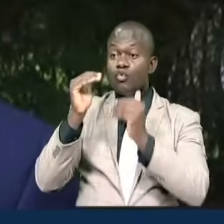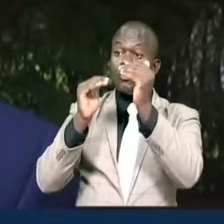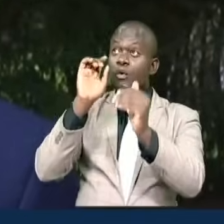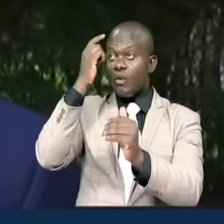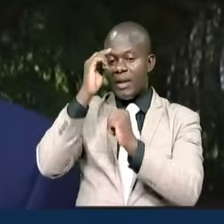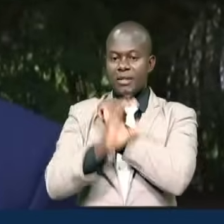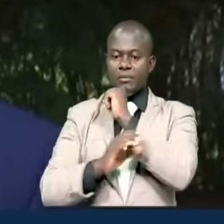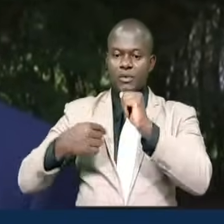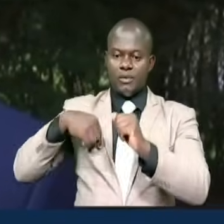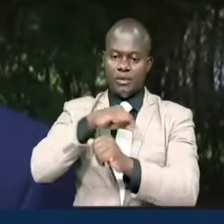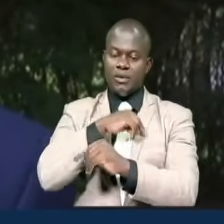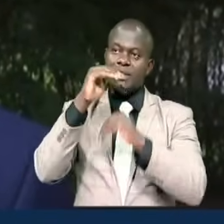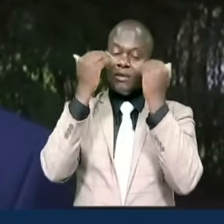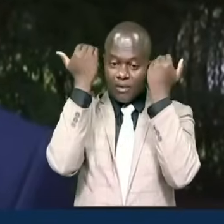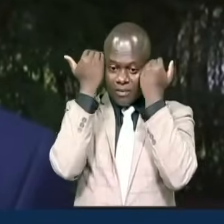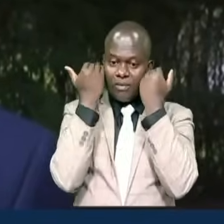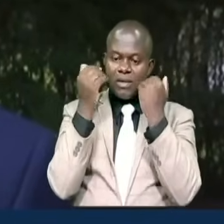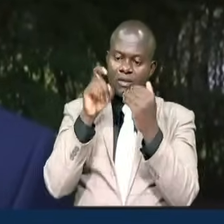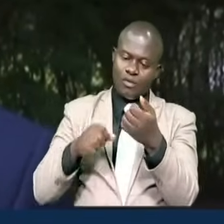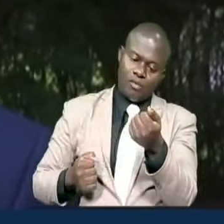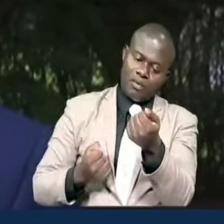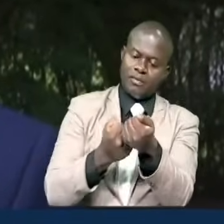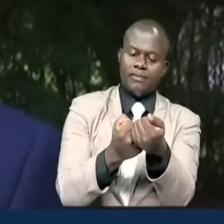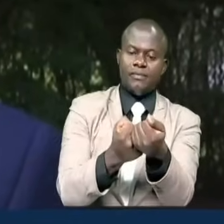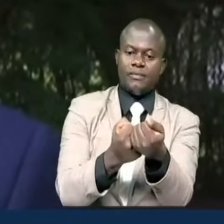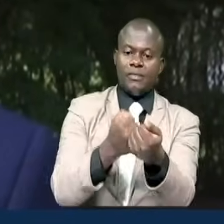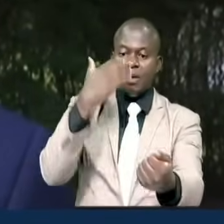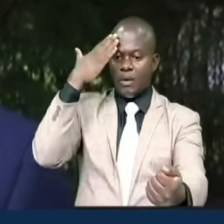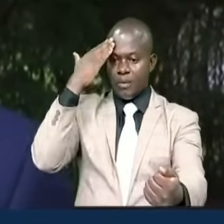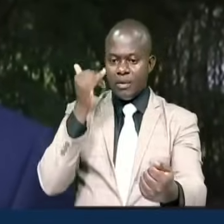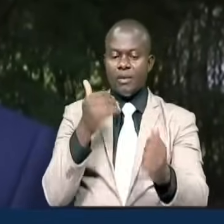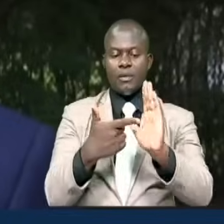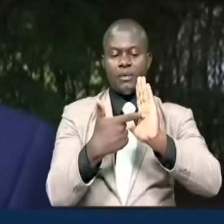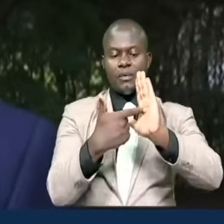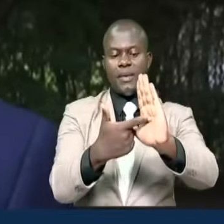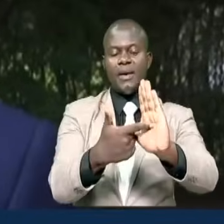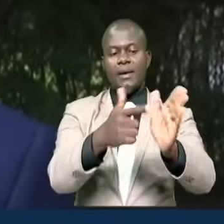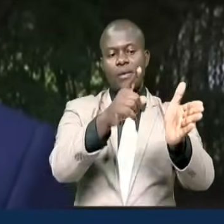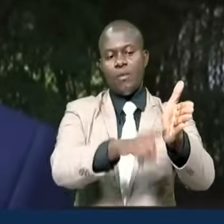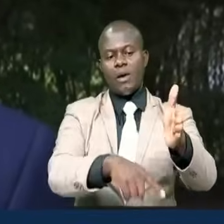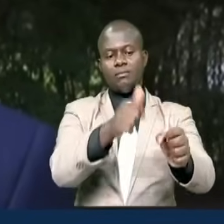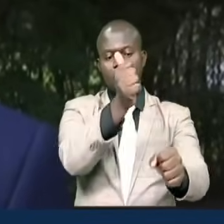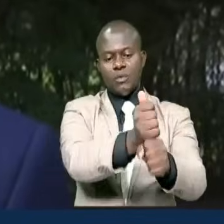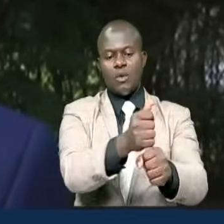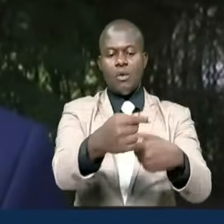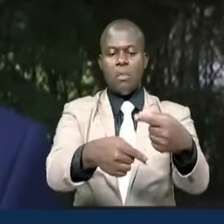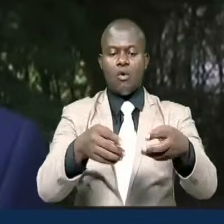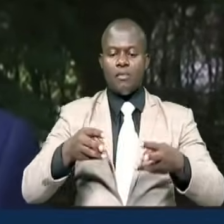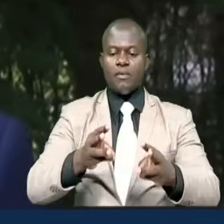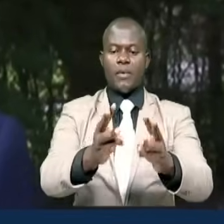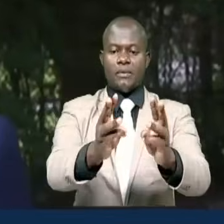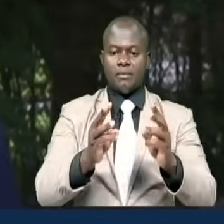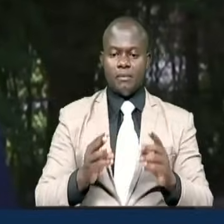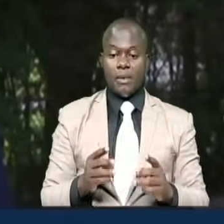gihugu cyacu, inzego z'ubutabera nazo zikwiriye gushyigikirwa kugira ngo tubereke icyakorwa bakomeze muri uwo mujyo. Ariko cyane